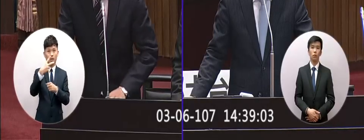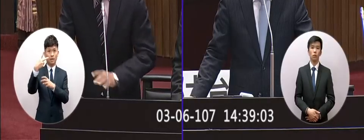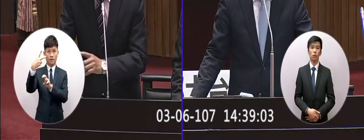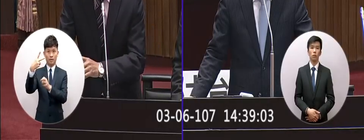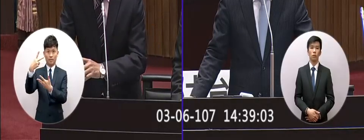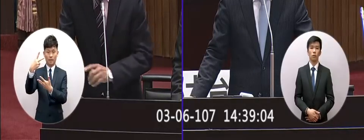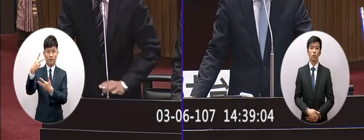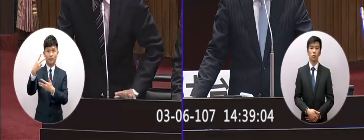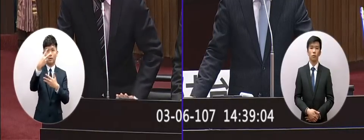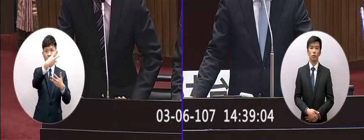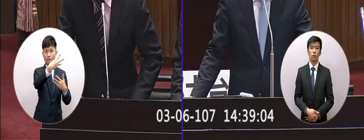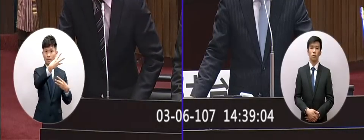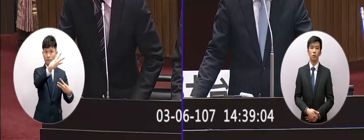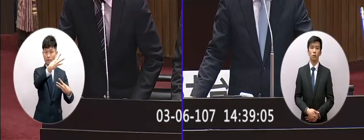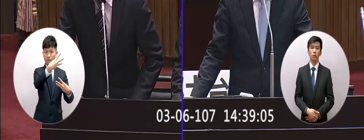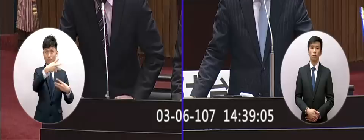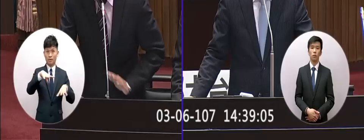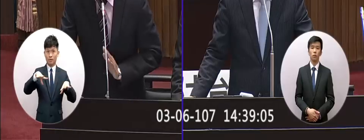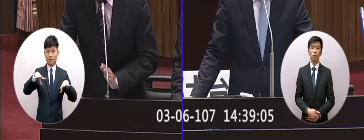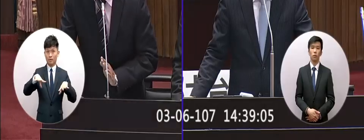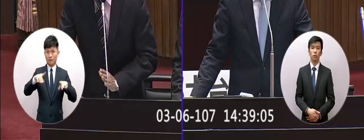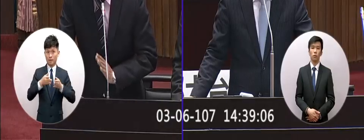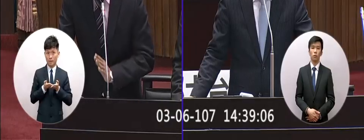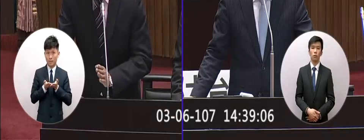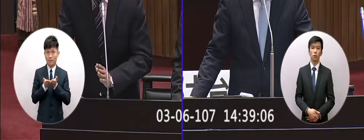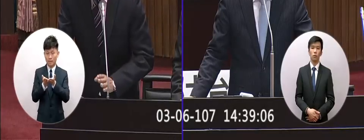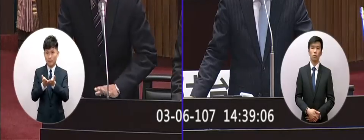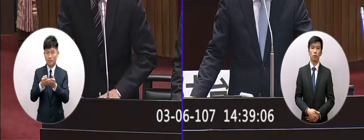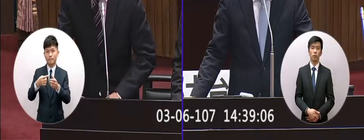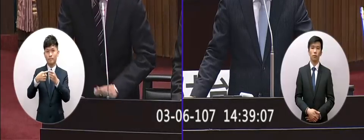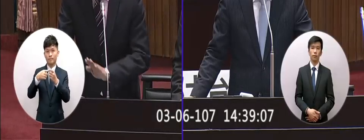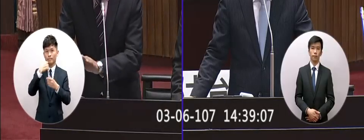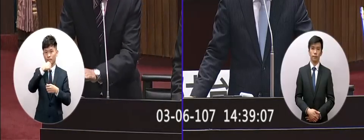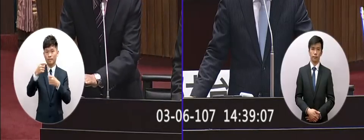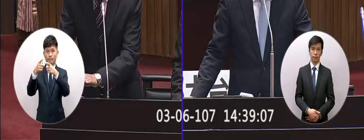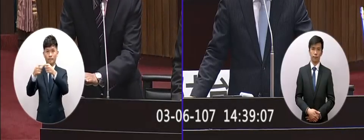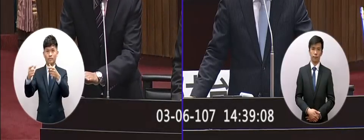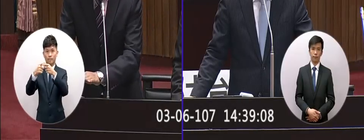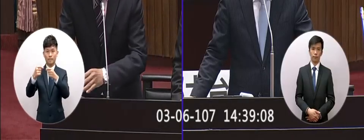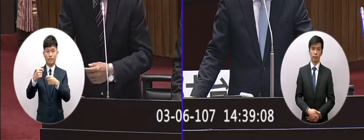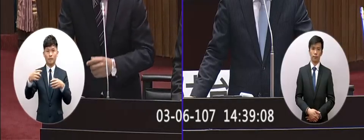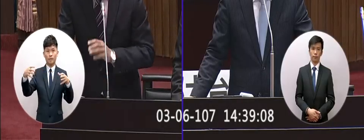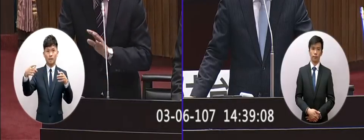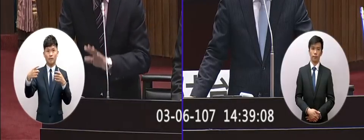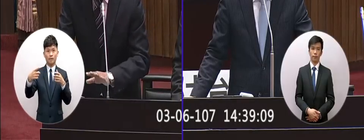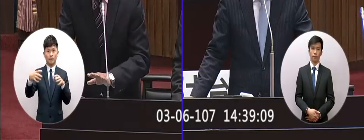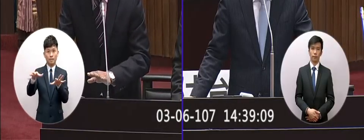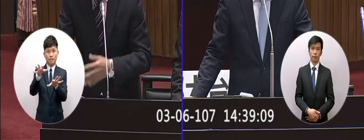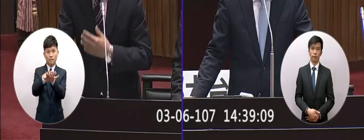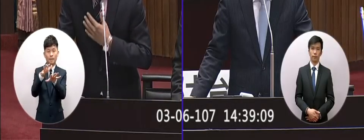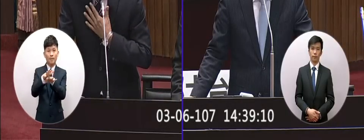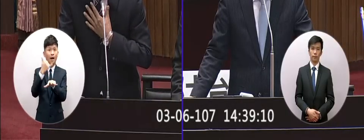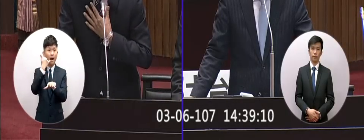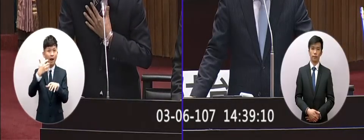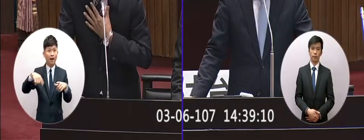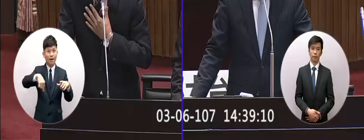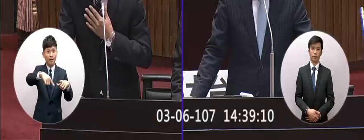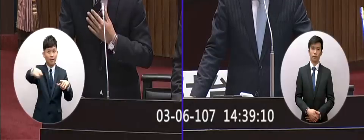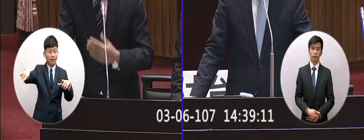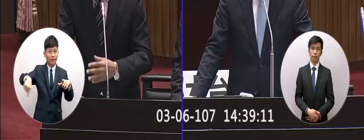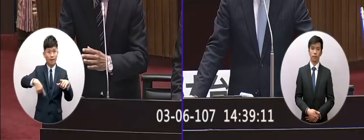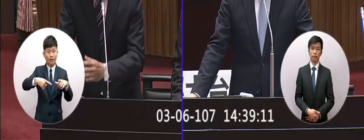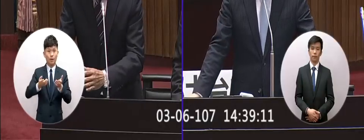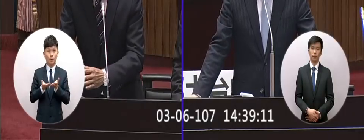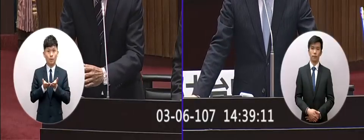2月28到3月3号出去的时候，第一个，它违反了台日共同海域里面那些渔船是我们